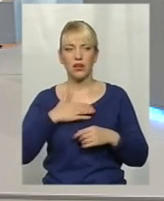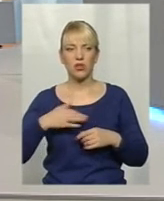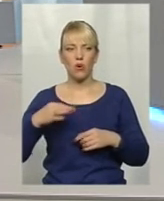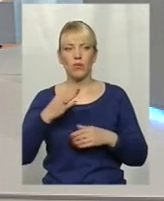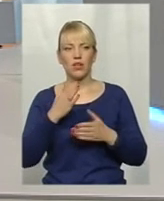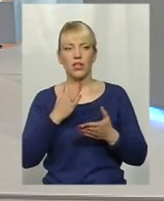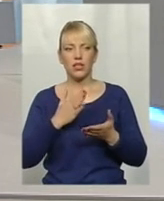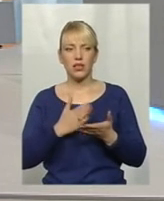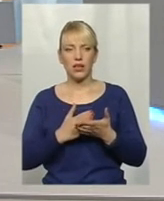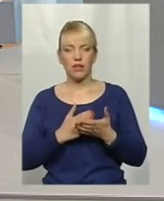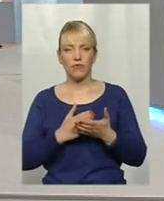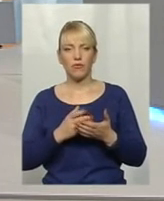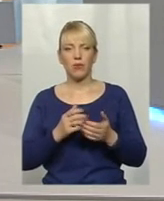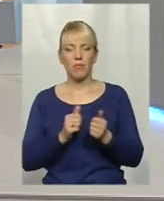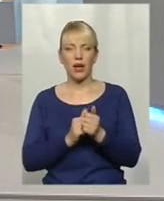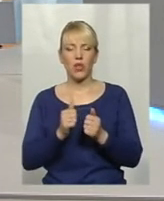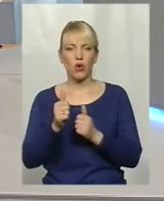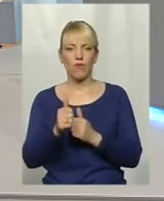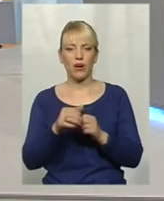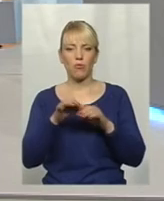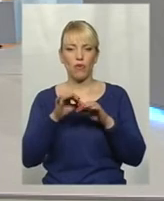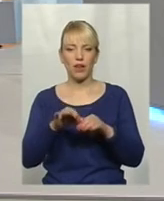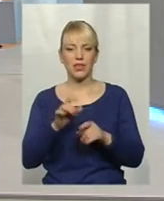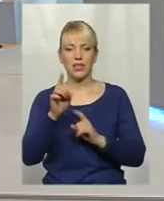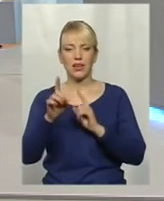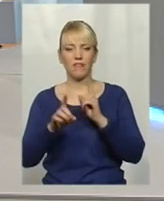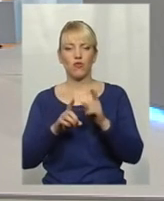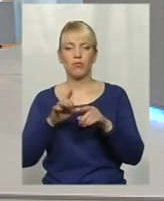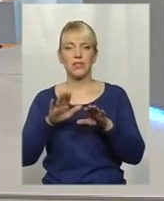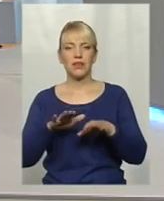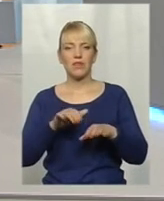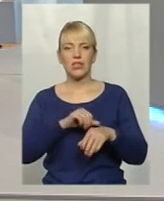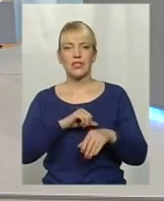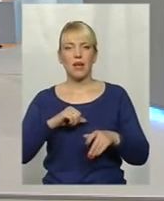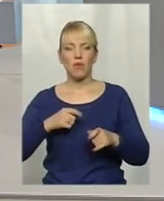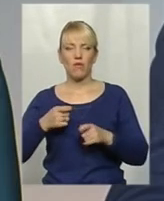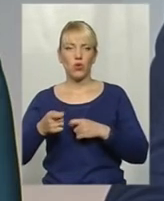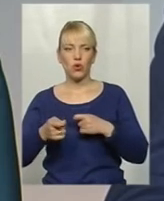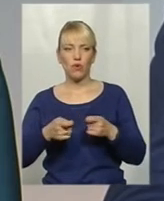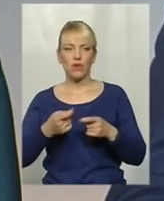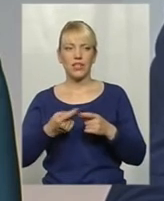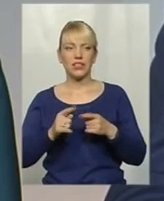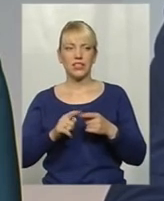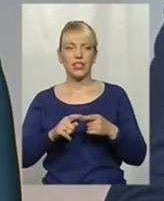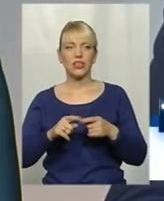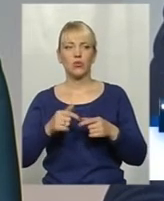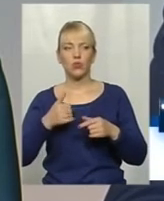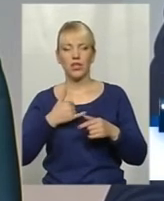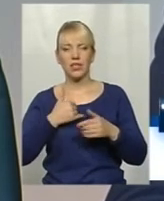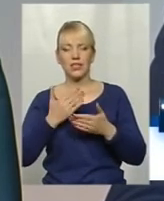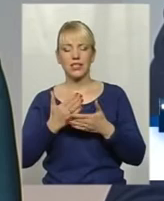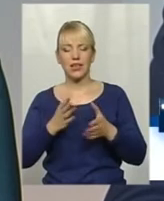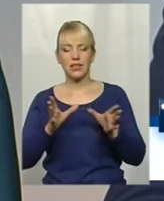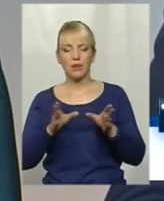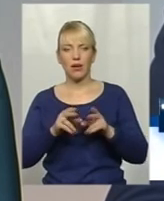передових у впровадженні реформи місцевого самоврядування, утворені об'єднані громади, і сьогодні у нас дійсно налагоджена співпраця з